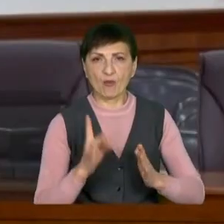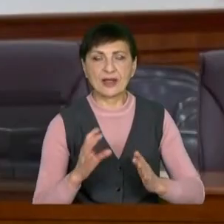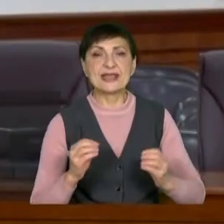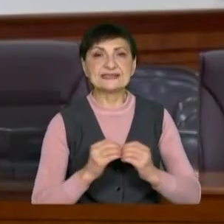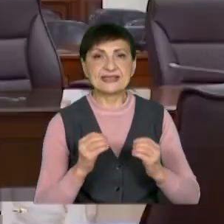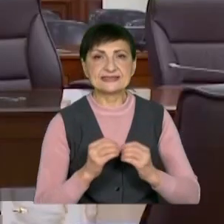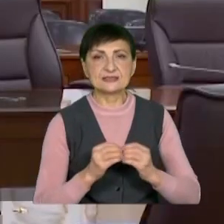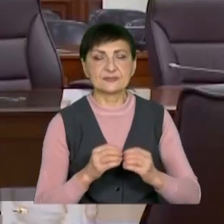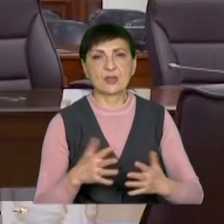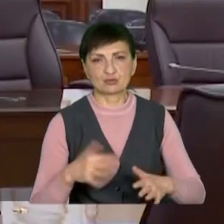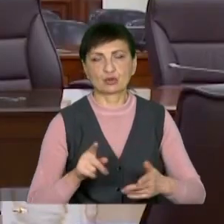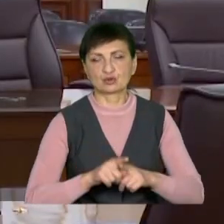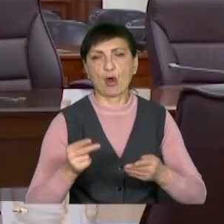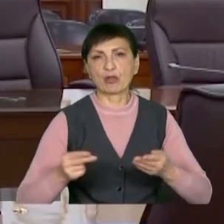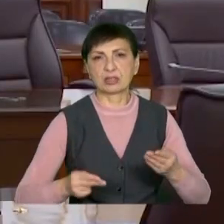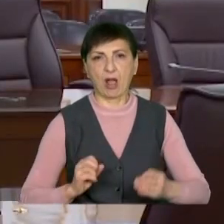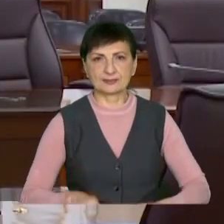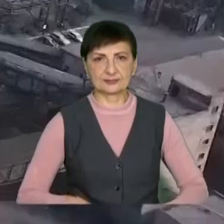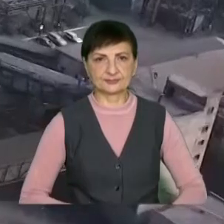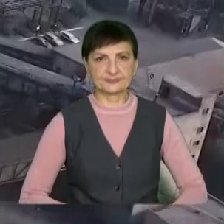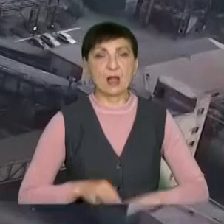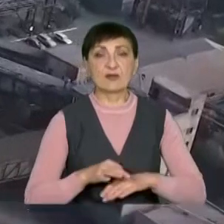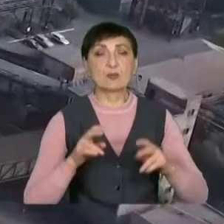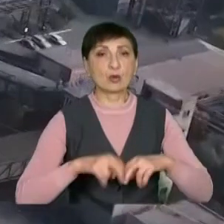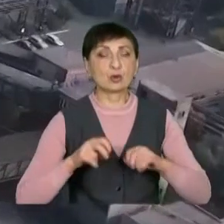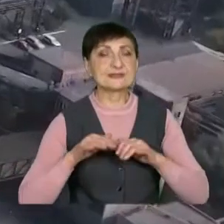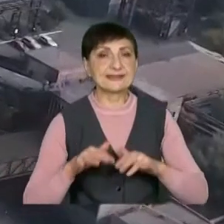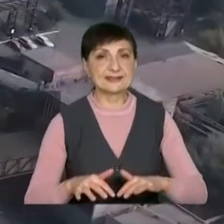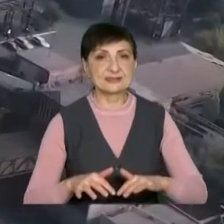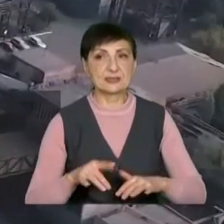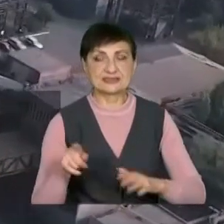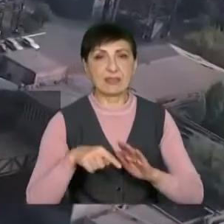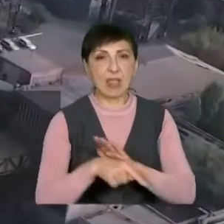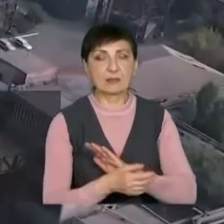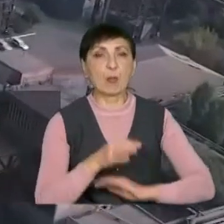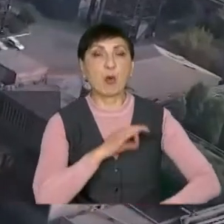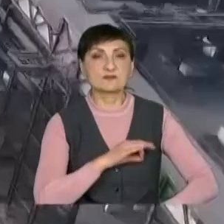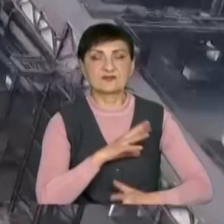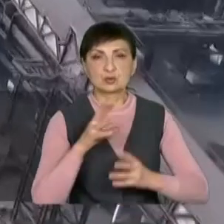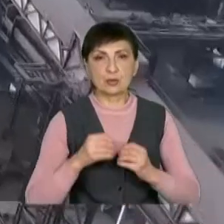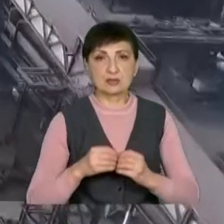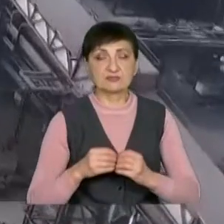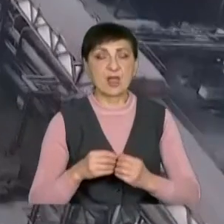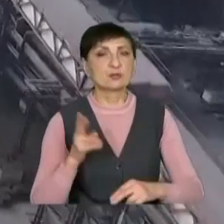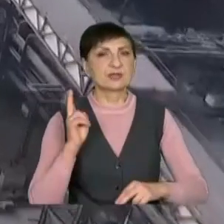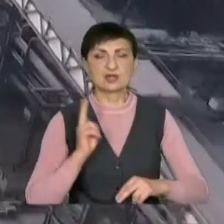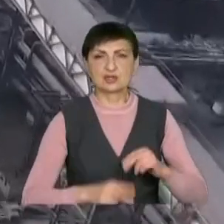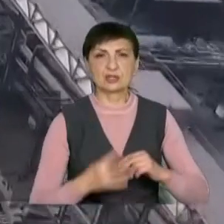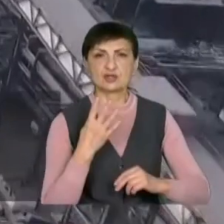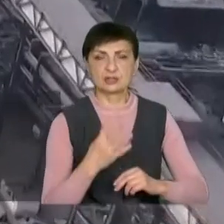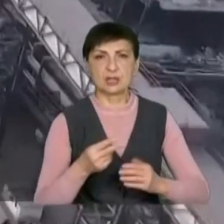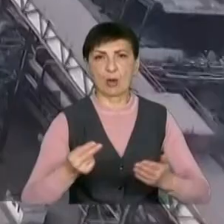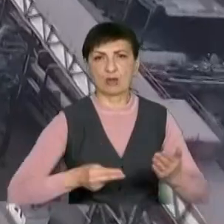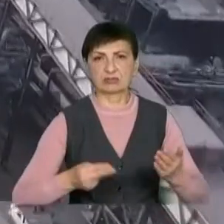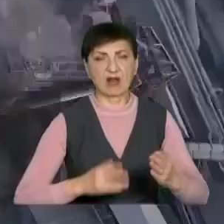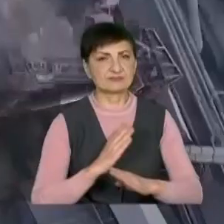10 автоик-контрактов. Проведен мониторинг деятельности недропользователей, в результате которого прекращены 4 контракта